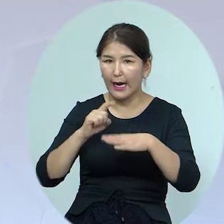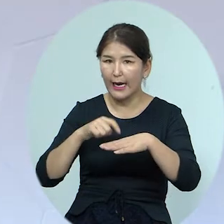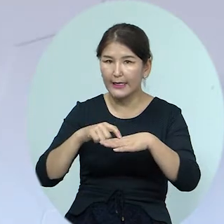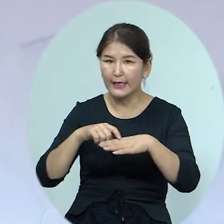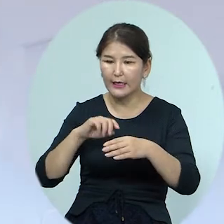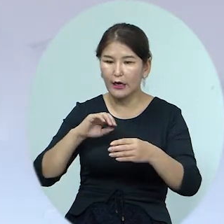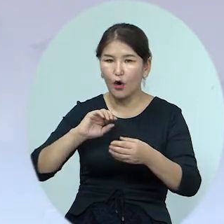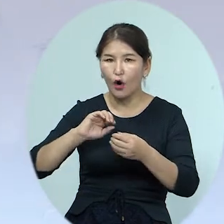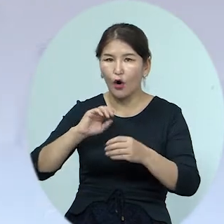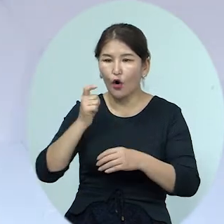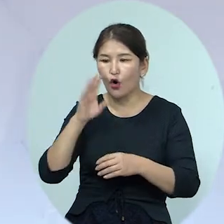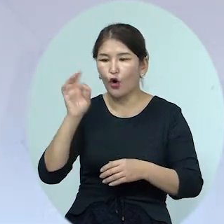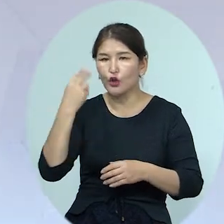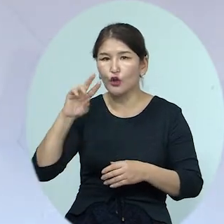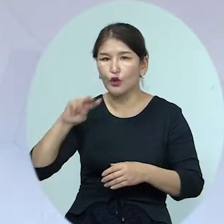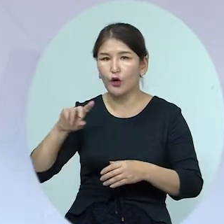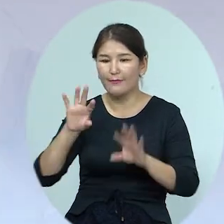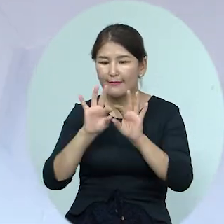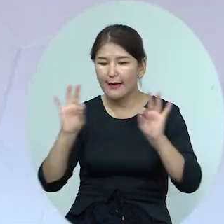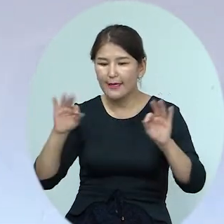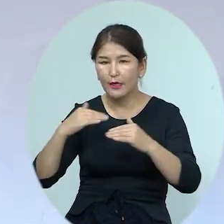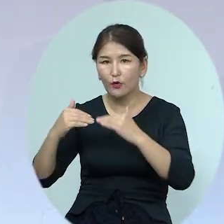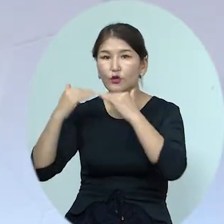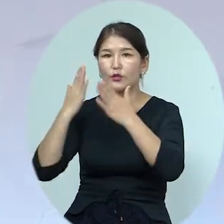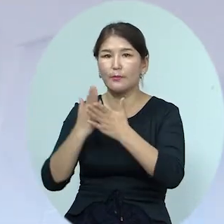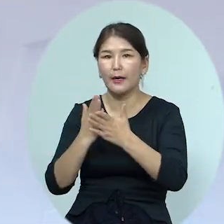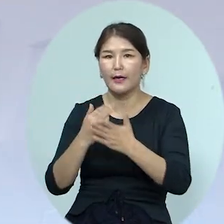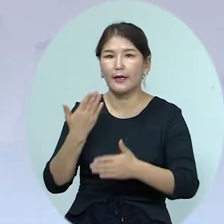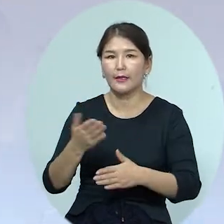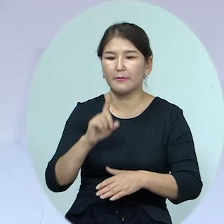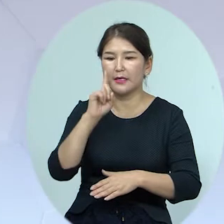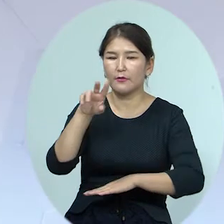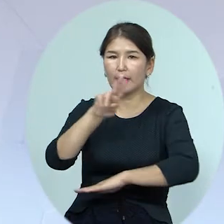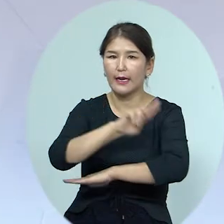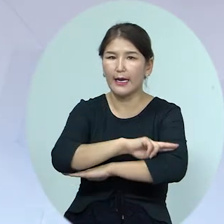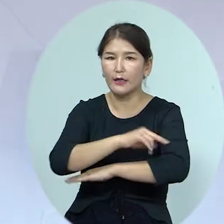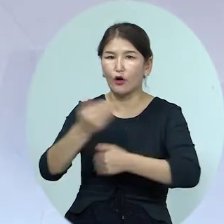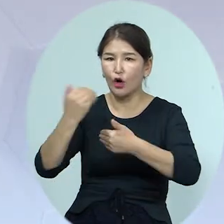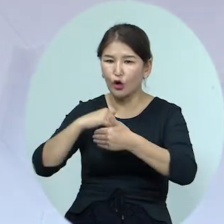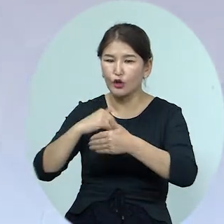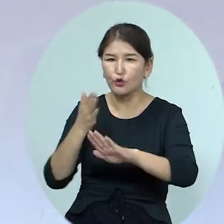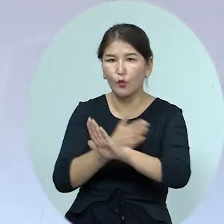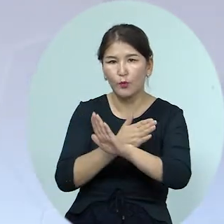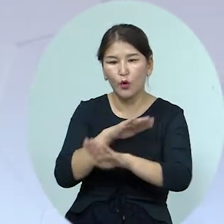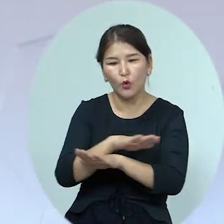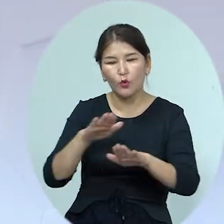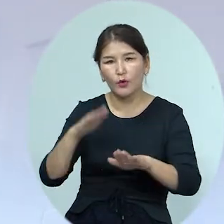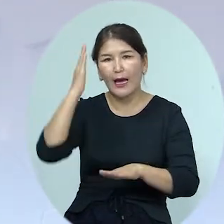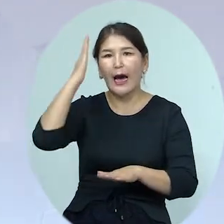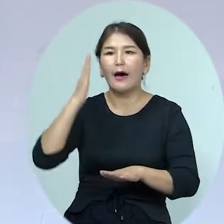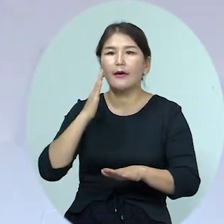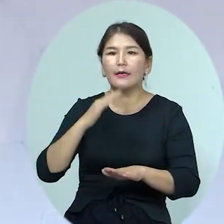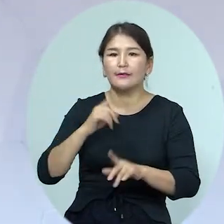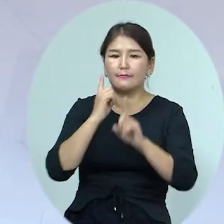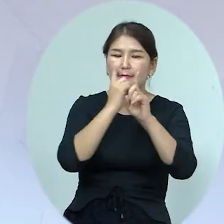ирдэг. Ийм учраас сургуулийн 1-р ангид орох хүртэл нь ээж аав нь хүүхдийнхаа шүдийг биежилэн угааж